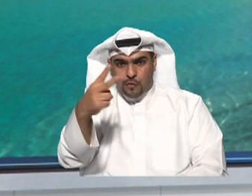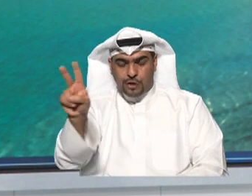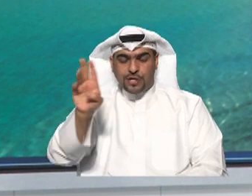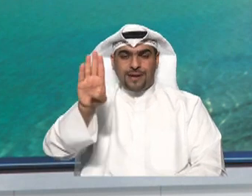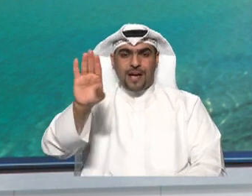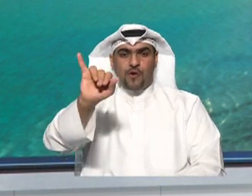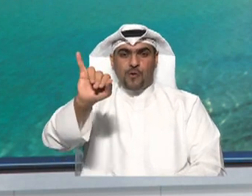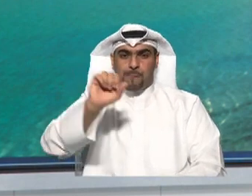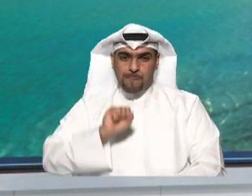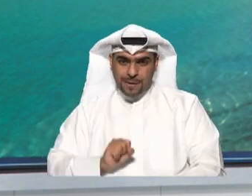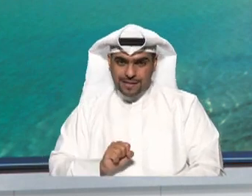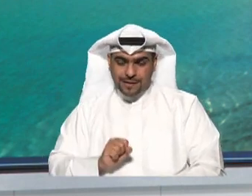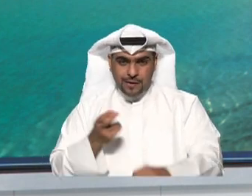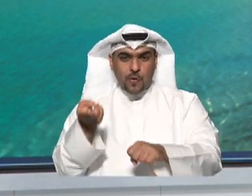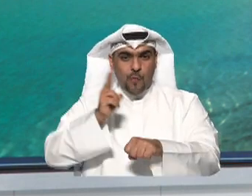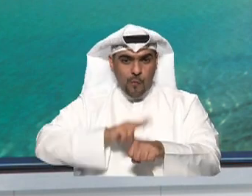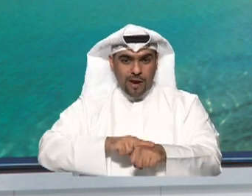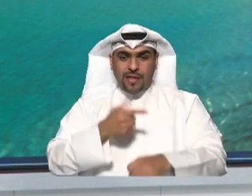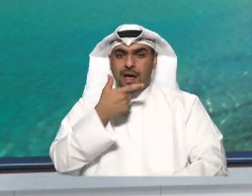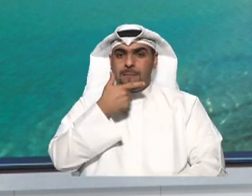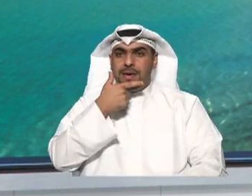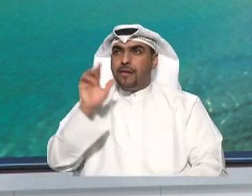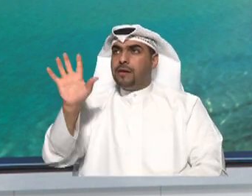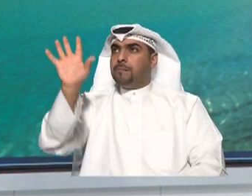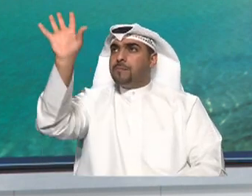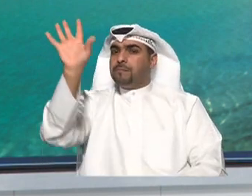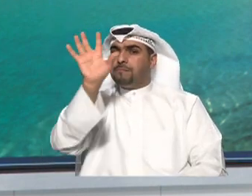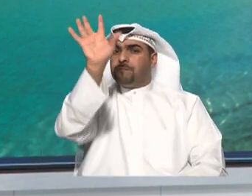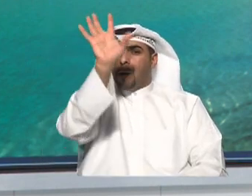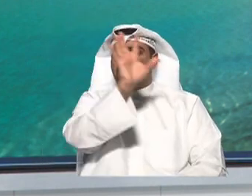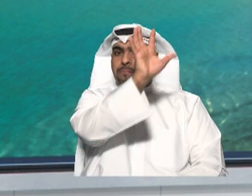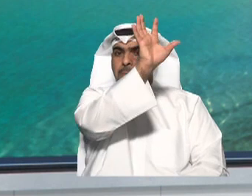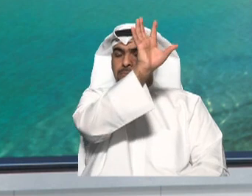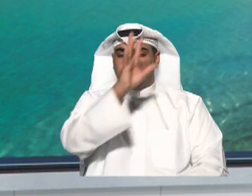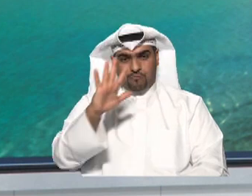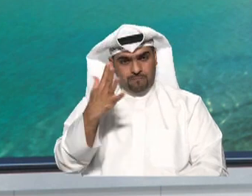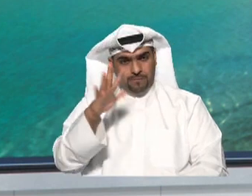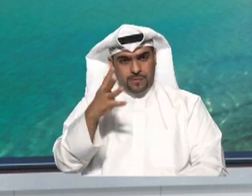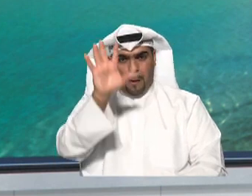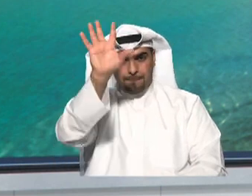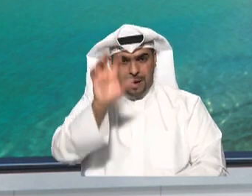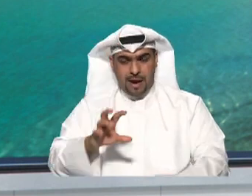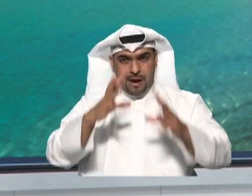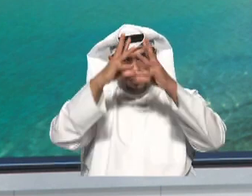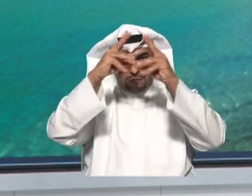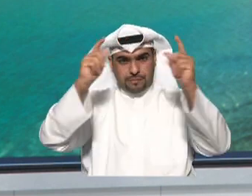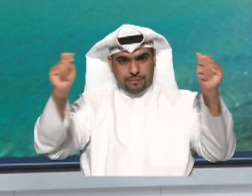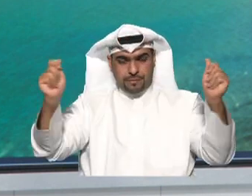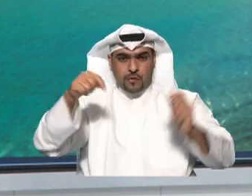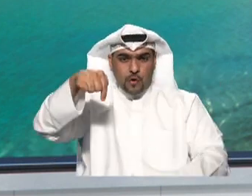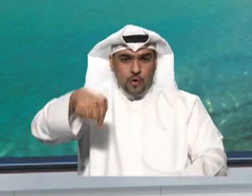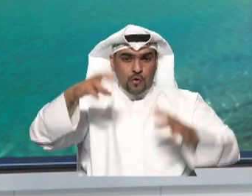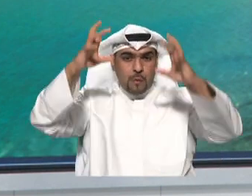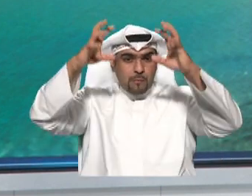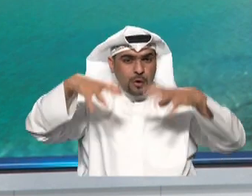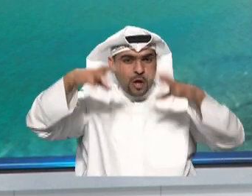في الساعة. أيضا استمرار في ظهور بعض السحب العالية المتفرقة وفرص الأمطار واردة لكنها ضعيفة وخفيفة متفرقة على بعض